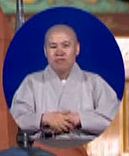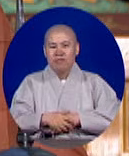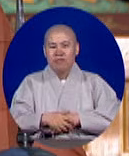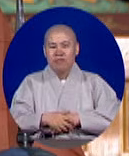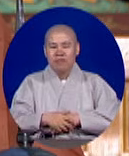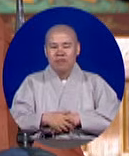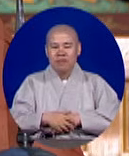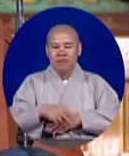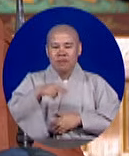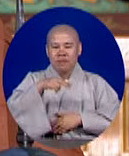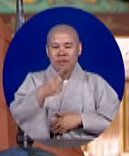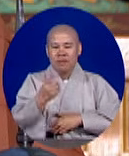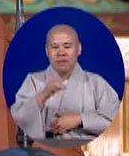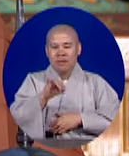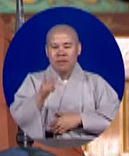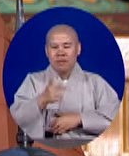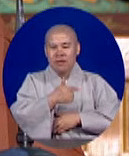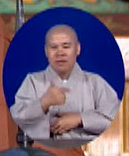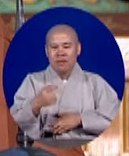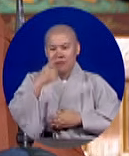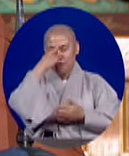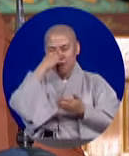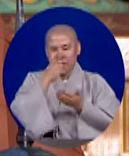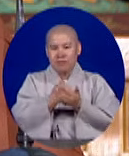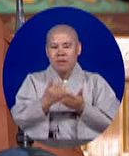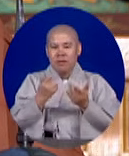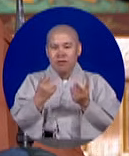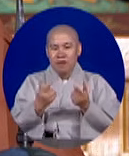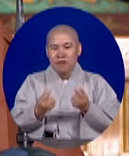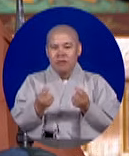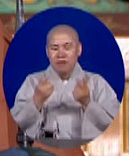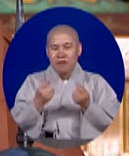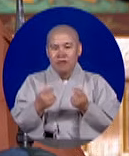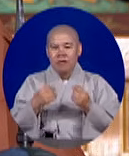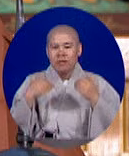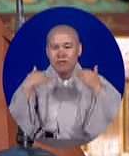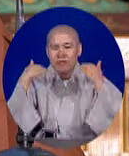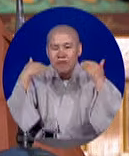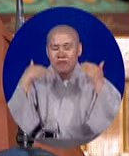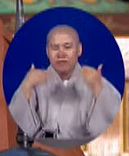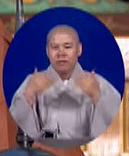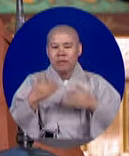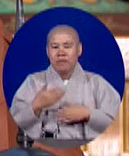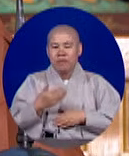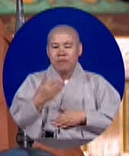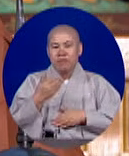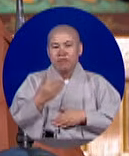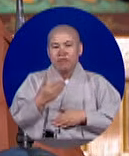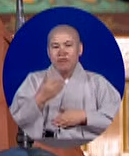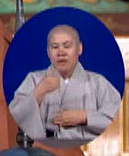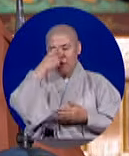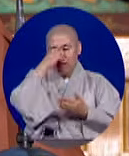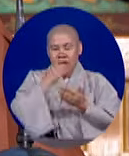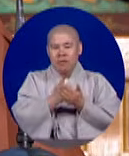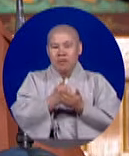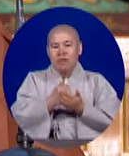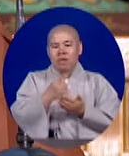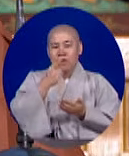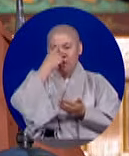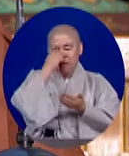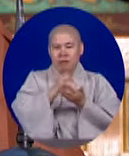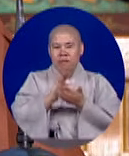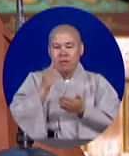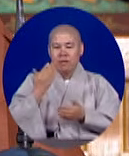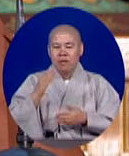이런 도인이에요. 근데 이런 분들은 다른 게 아니라 당신이 출가한 동기가